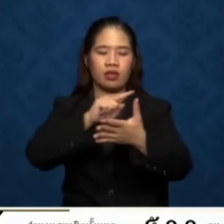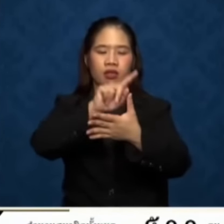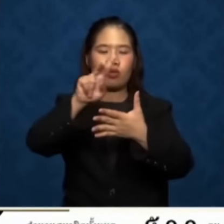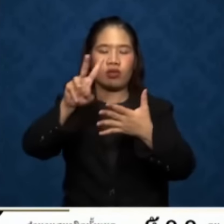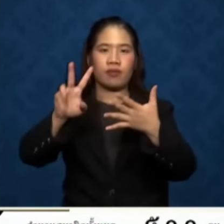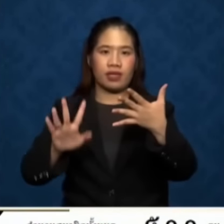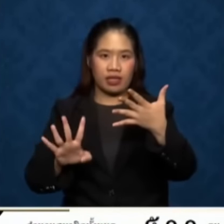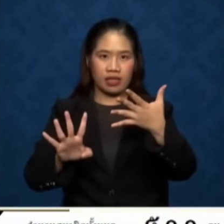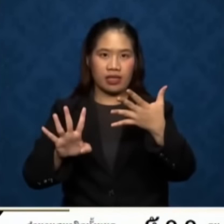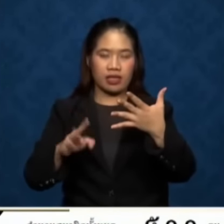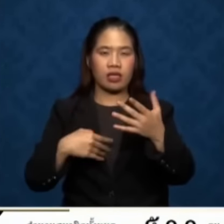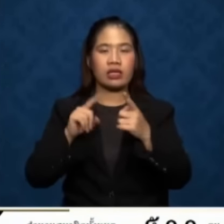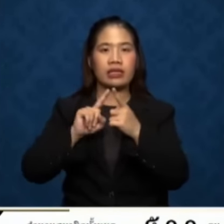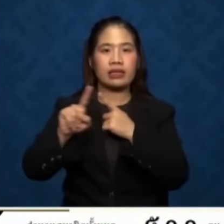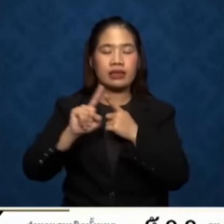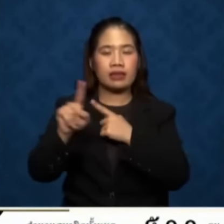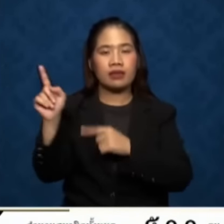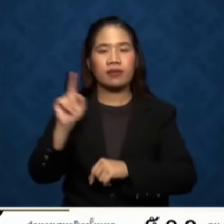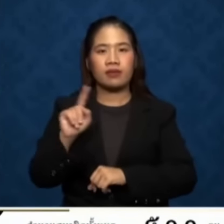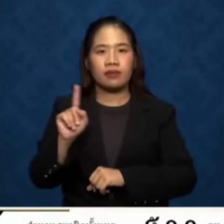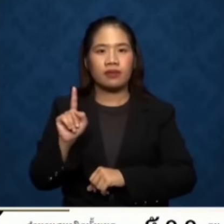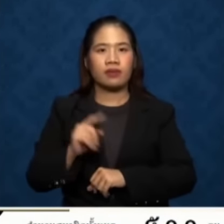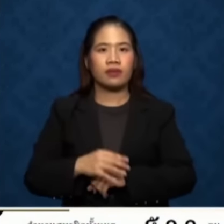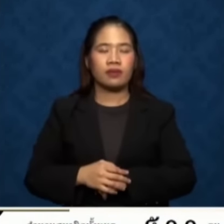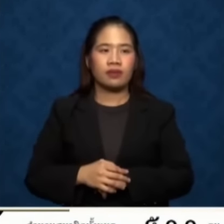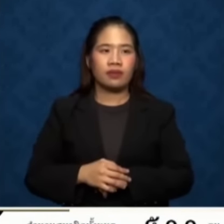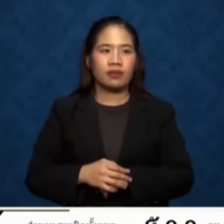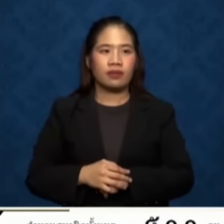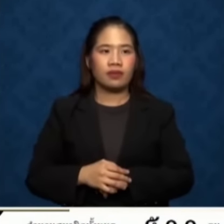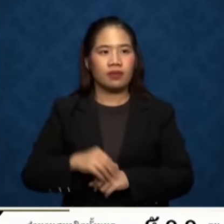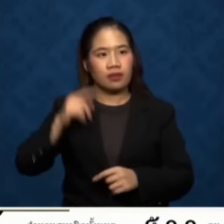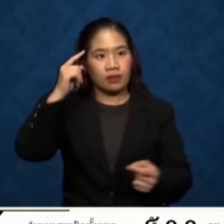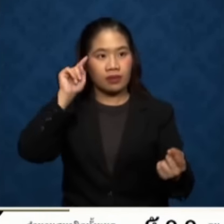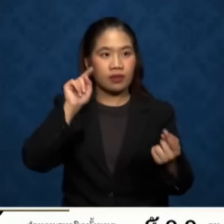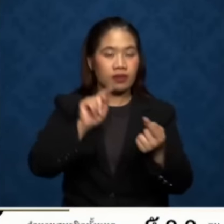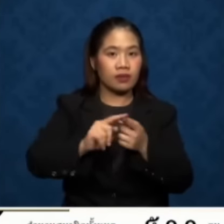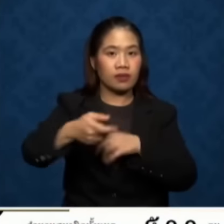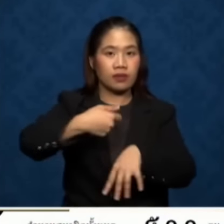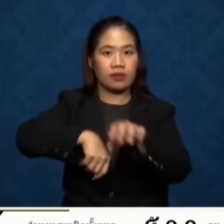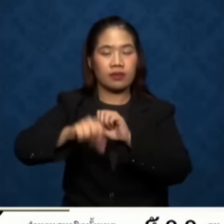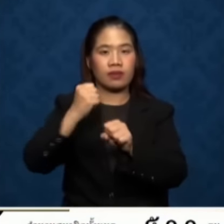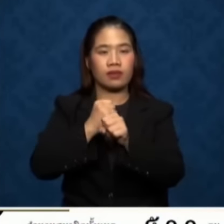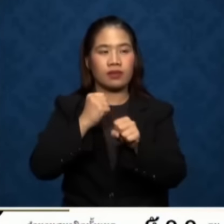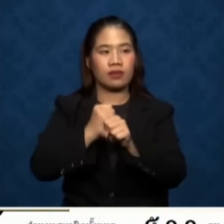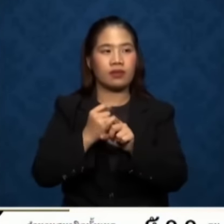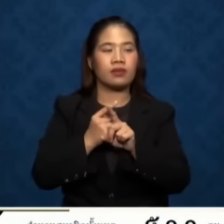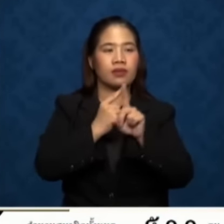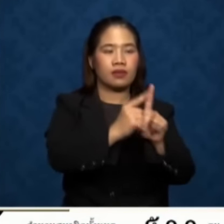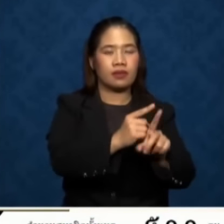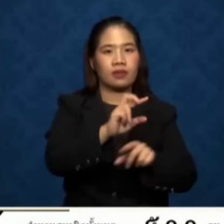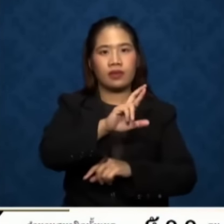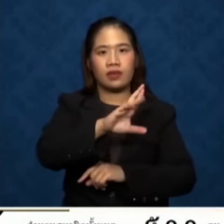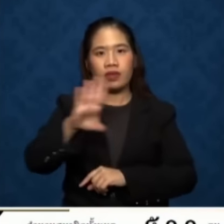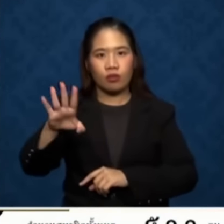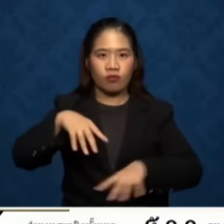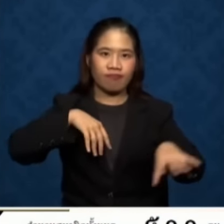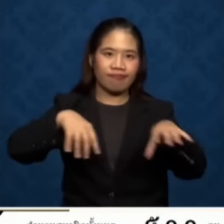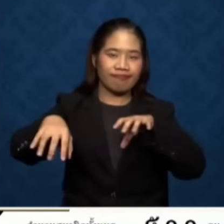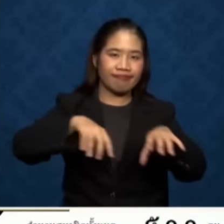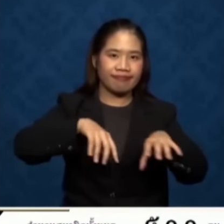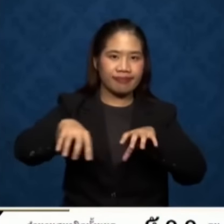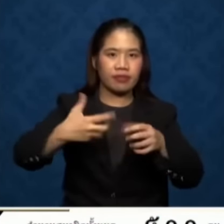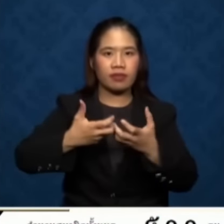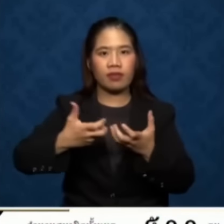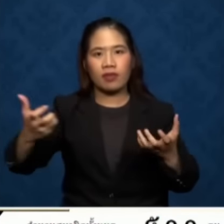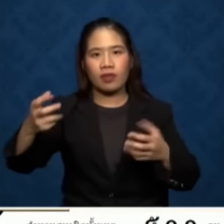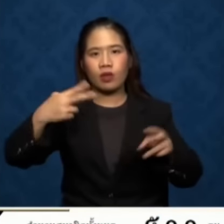าประการที่1คือเพื่อปฏิบัติตามระบบจำแนกและแยกผู้คว